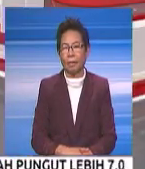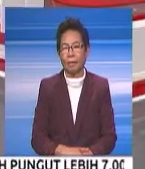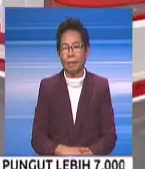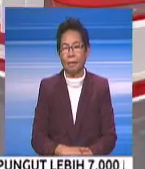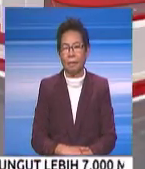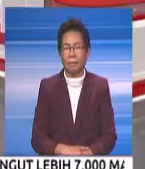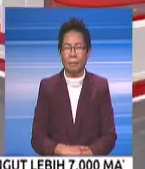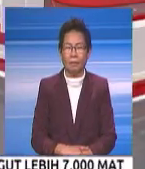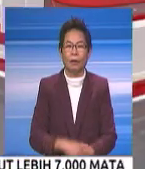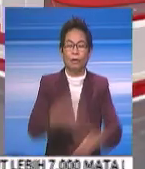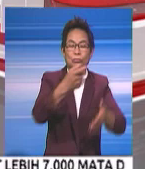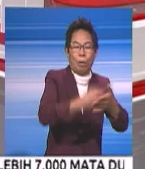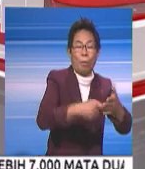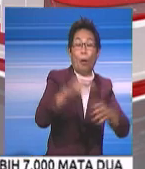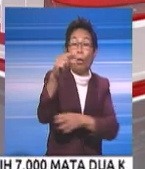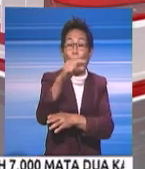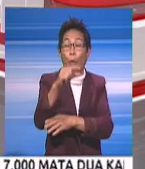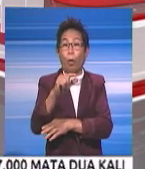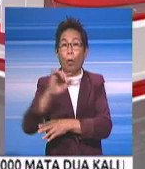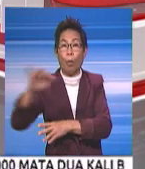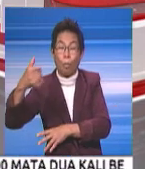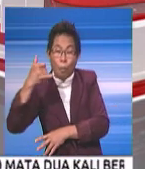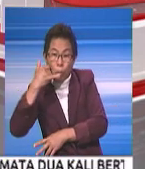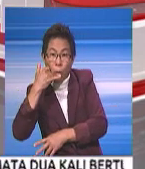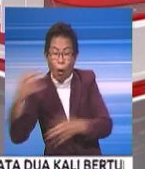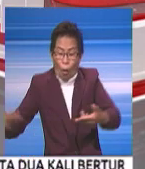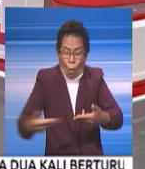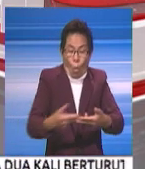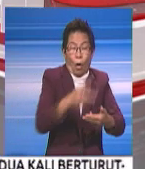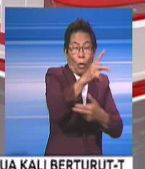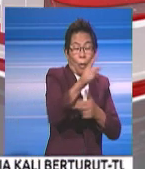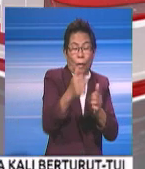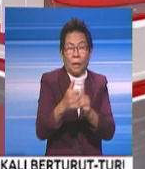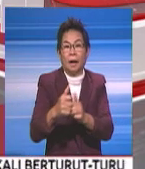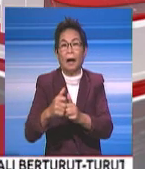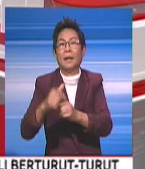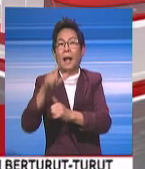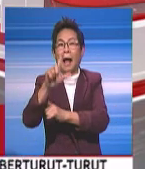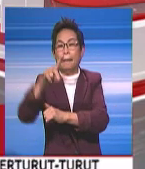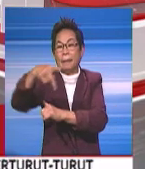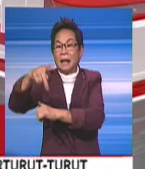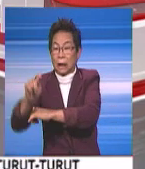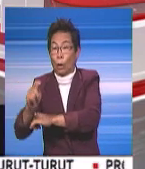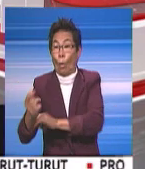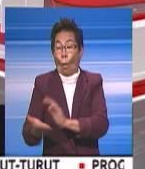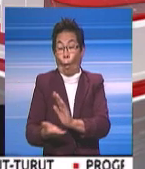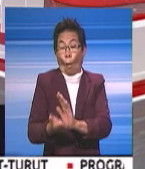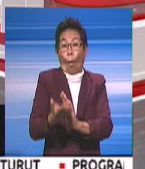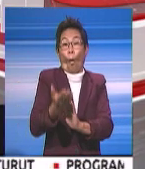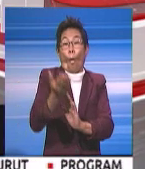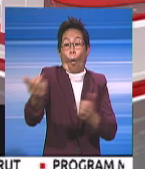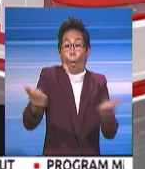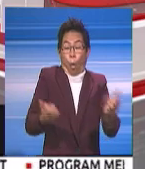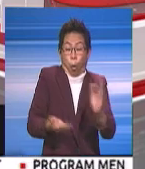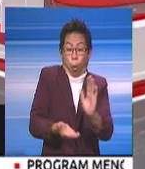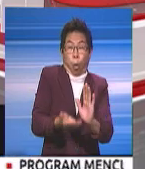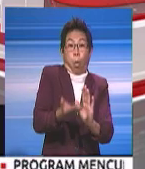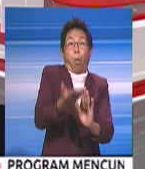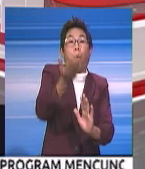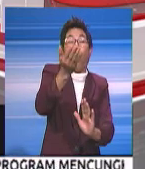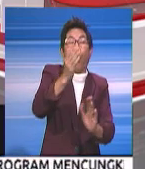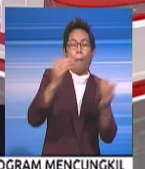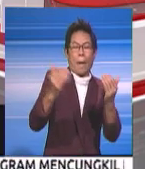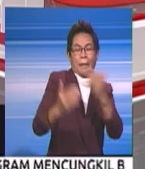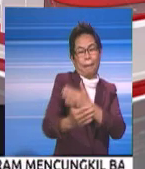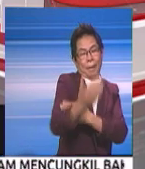Aliran trafik di Plaza Tol Gombak yang hubungkan Ibu Negara dengan Lembu Raya Pantai Timur alami sedikit peningkatan berbanding pada sebelah pagi.